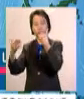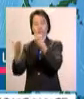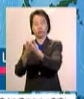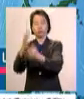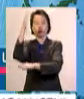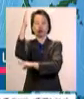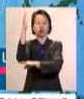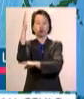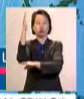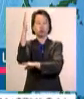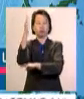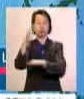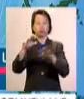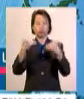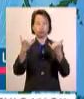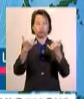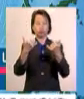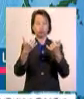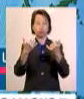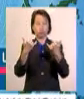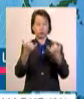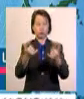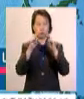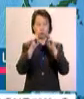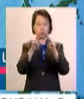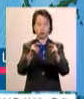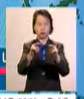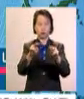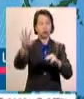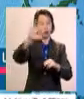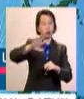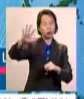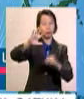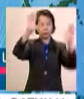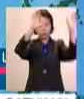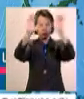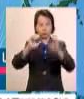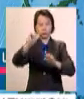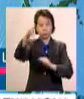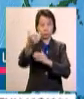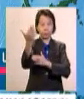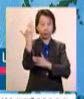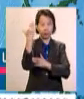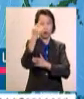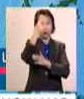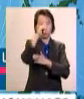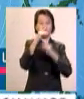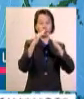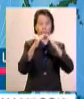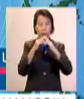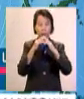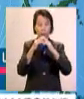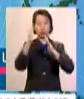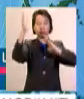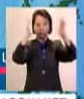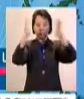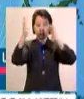hari esok. Seterusnya, sebelum kita berpisah, kita ikuti ramalan cuaca pagi esok bagi bandar-bandar utama